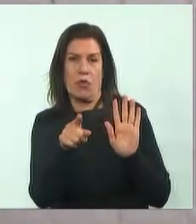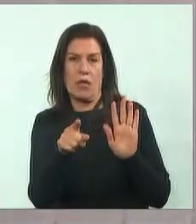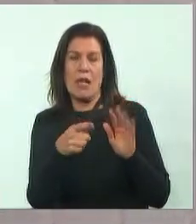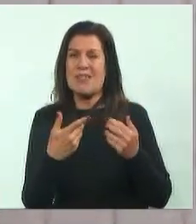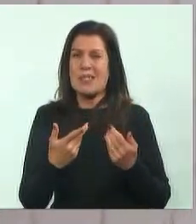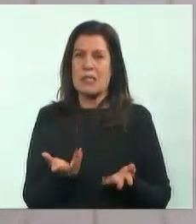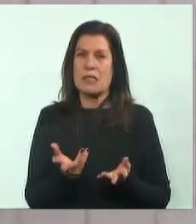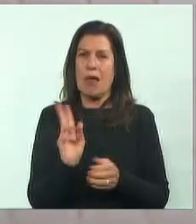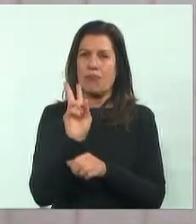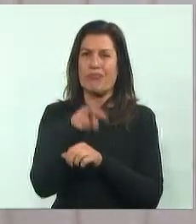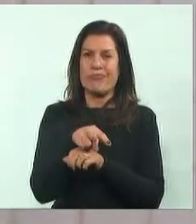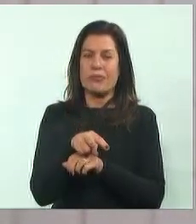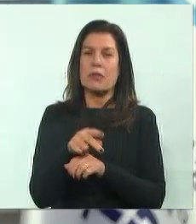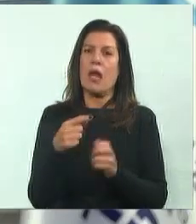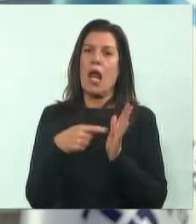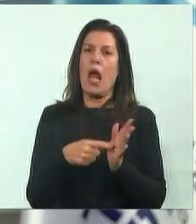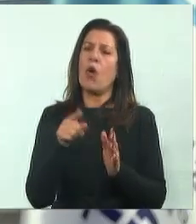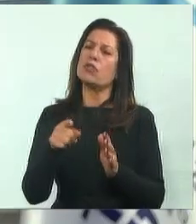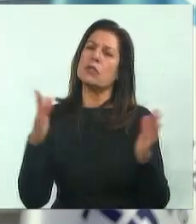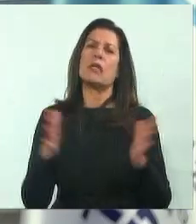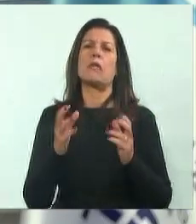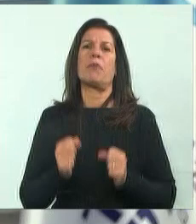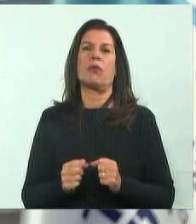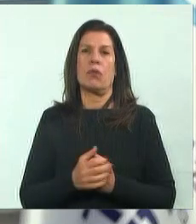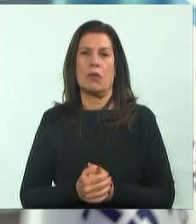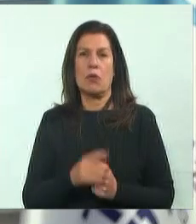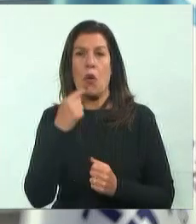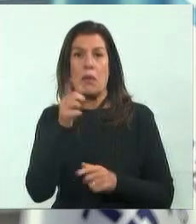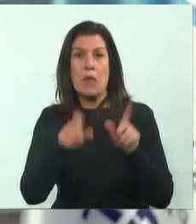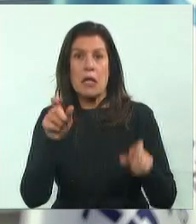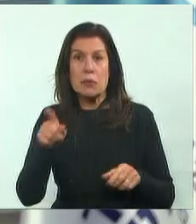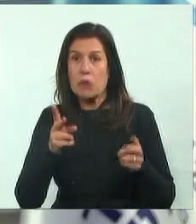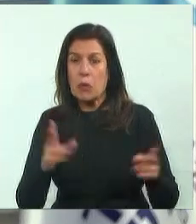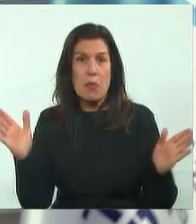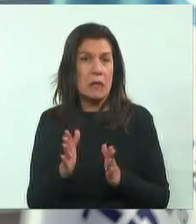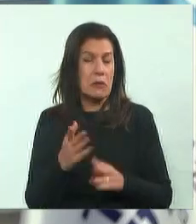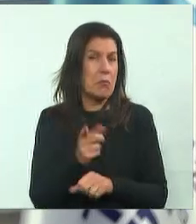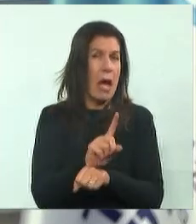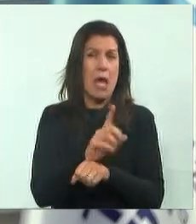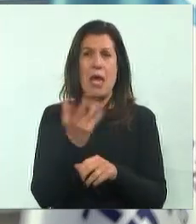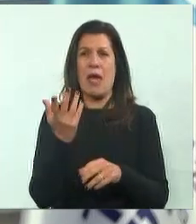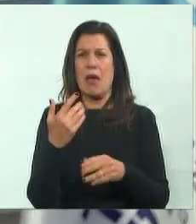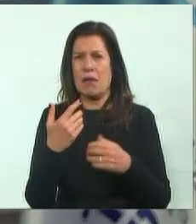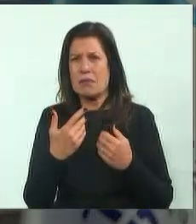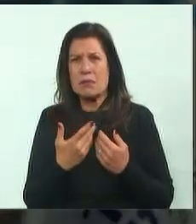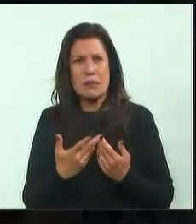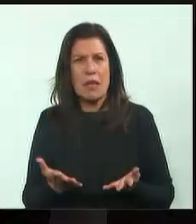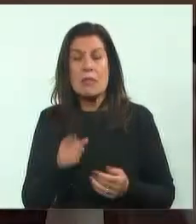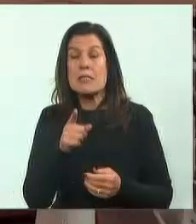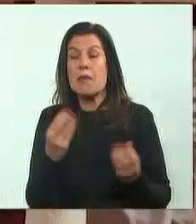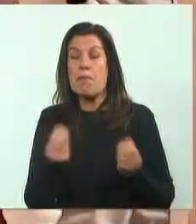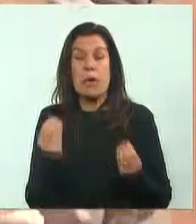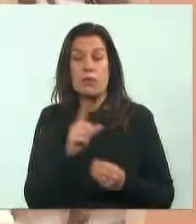להרזיה בטוחה. מבטיחים לאנשים להרזות מהר תוך כדי מקסמי שווא, תופעה לא מקובלת, היא חמורה, אנחנו מודאגים